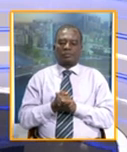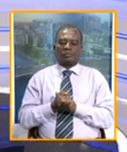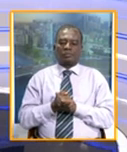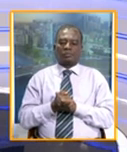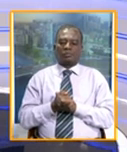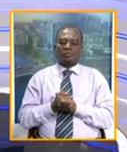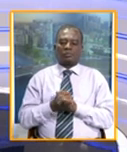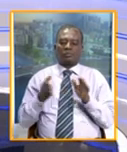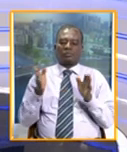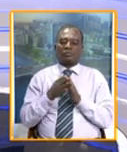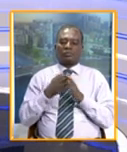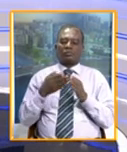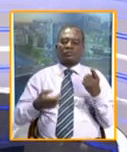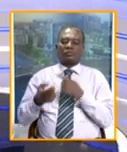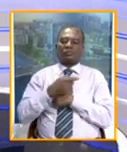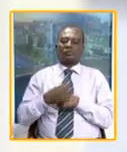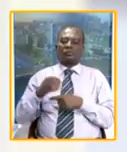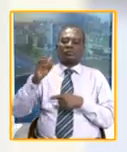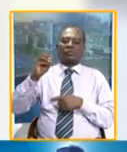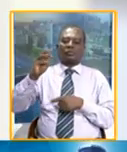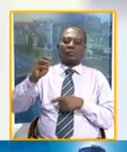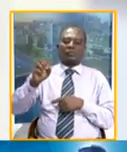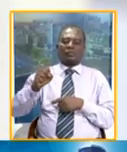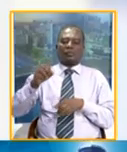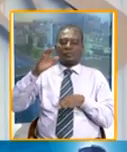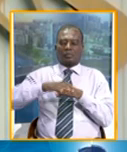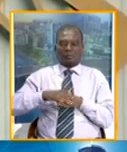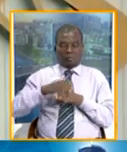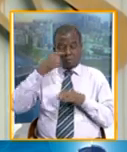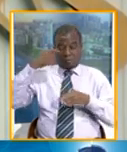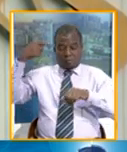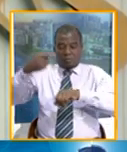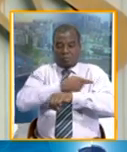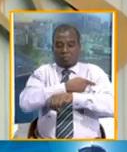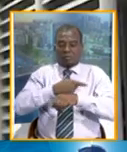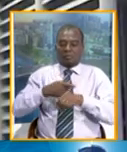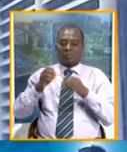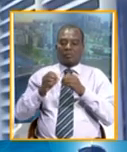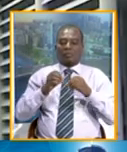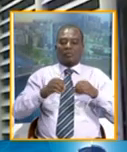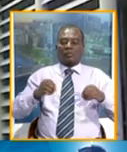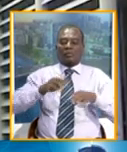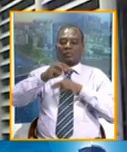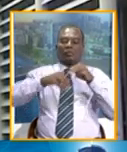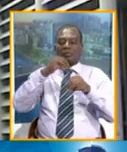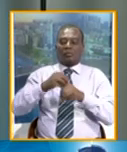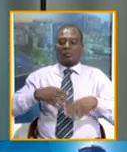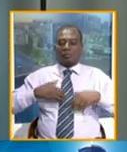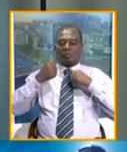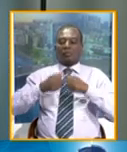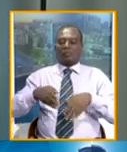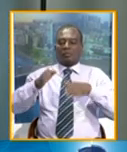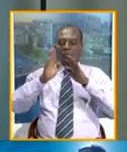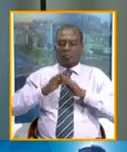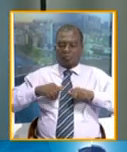Enfin, réunion aujourd'hui de l'OMS sur le vaccin AstraZeneca. L'Organisation mondiale de la santé recommande